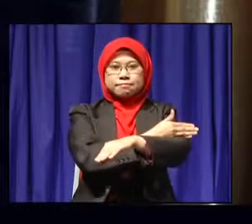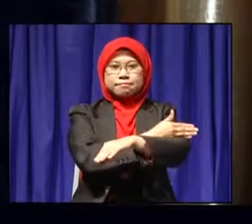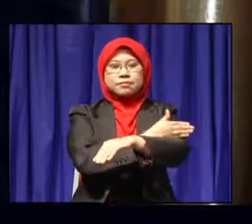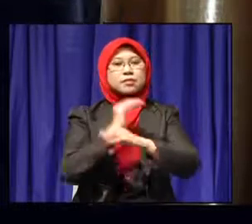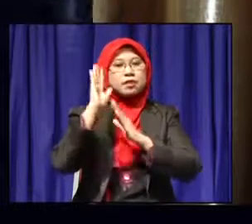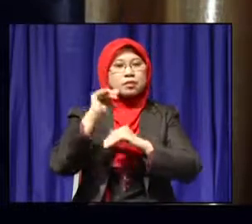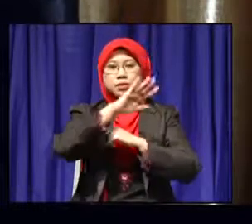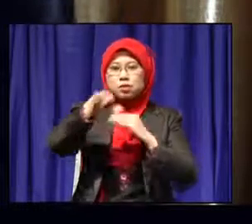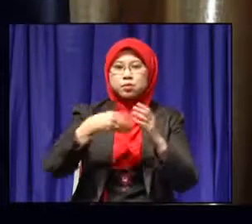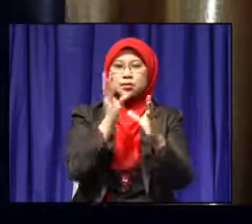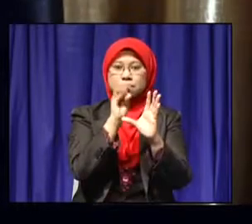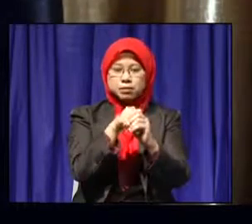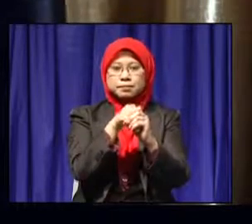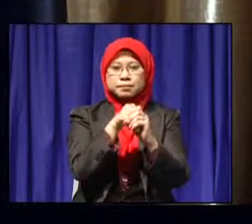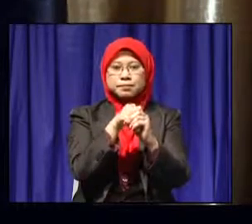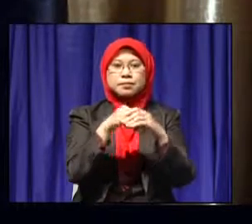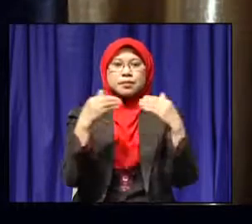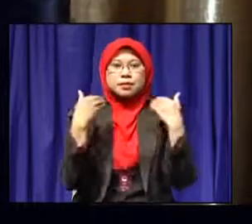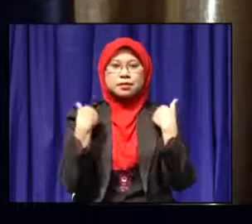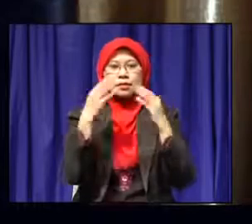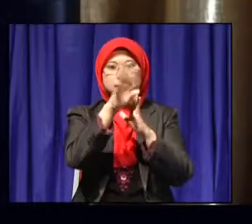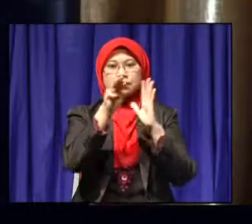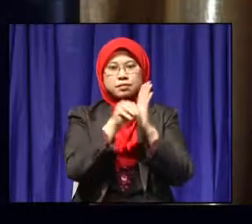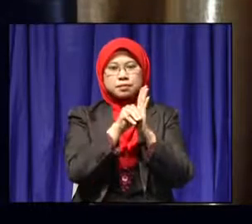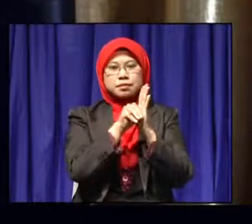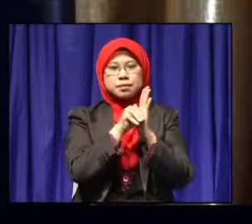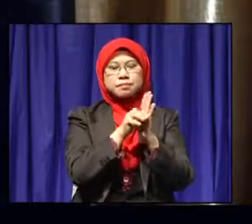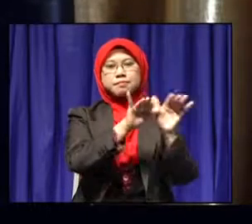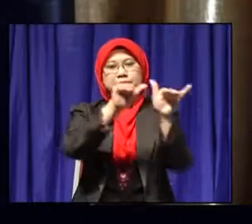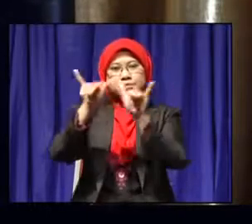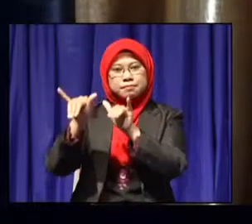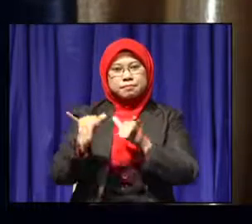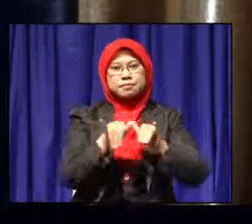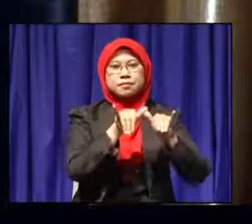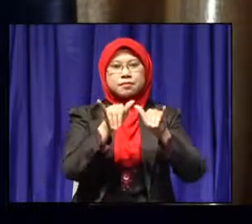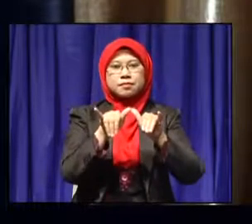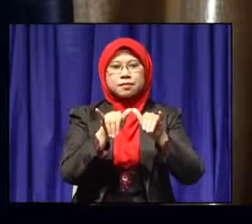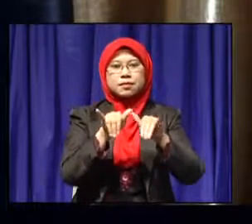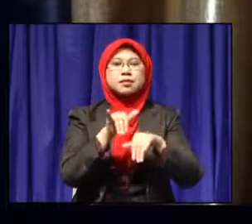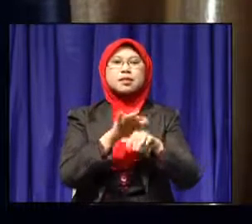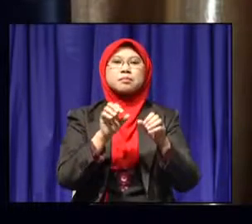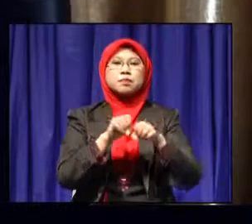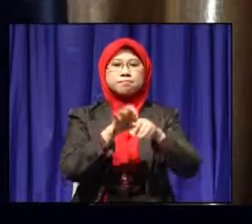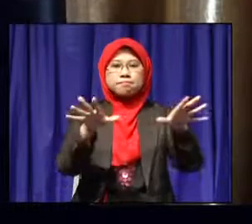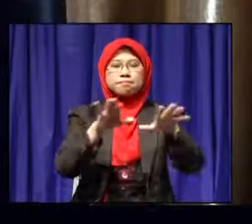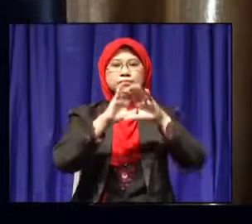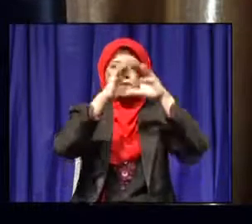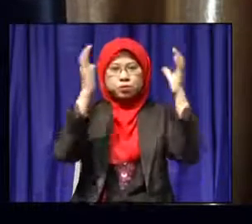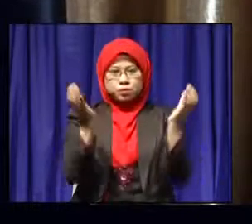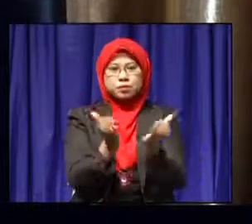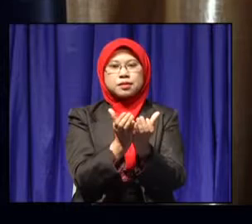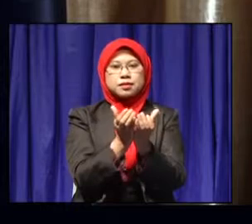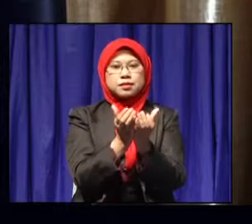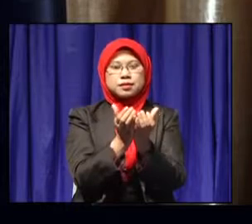konten-konten yang ada di dalam keritingnya adalah selaras dengan perkembangan dunia ini juga dari segi